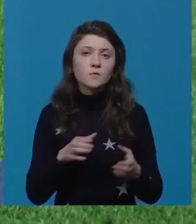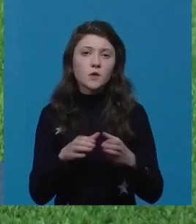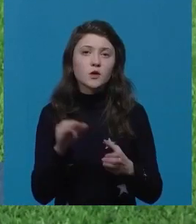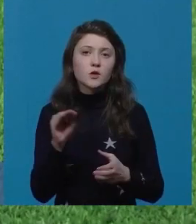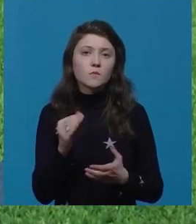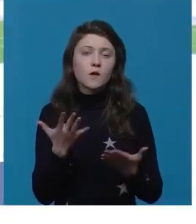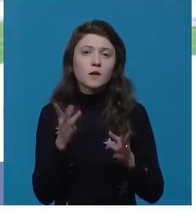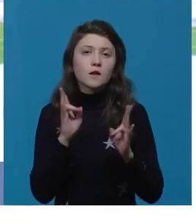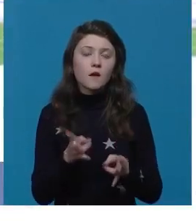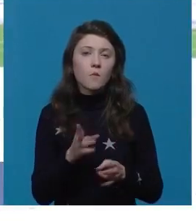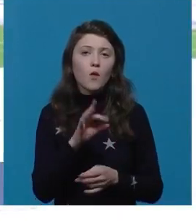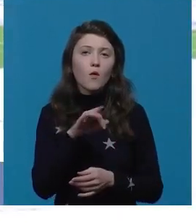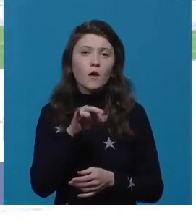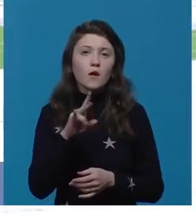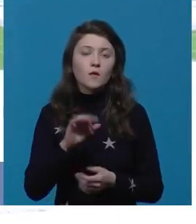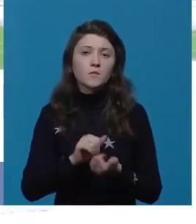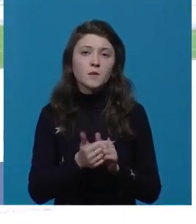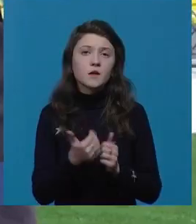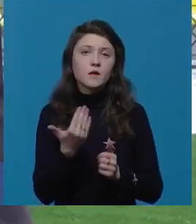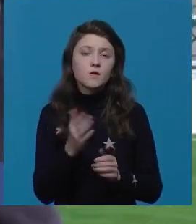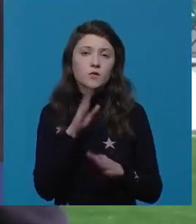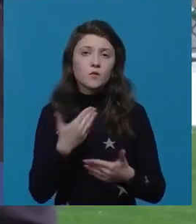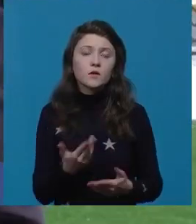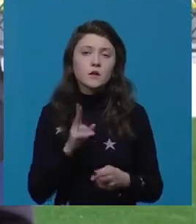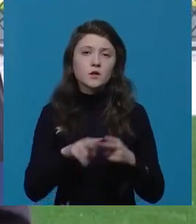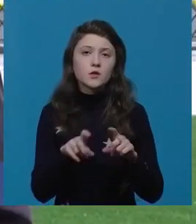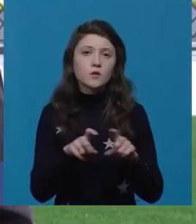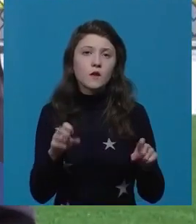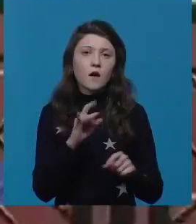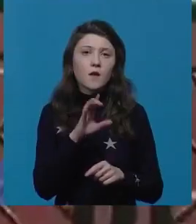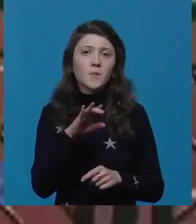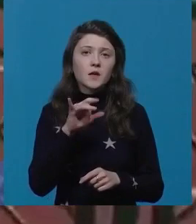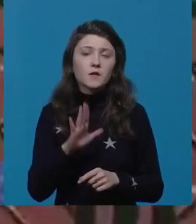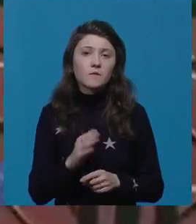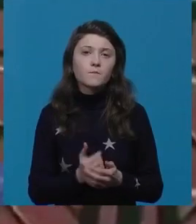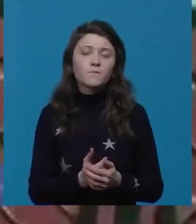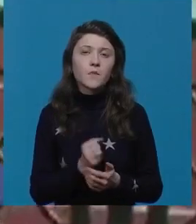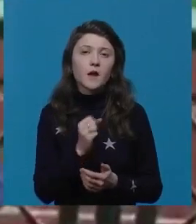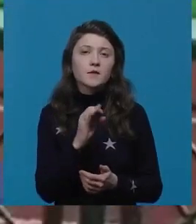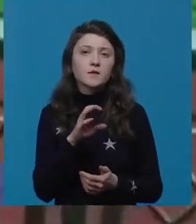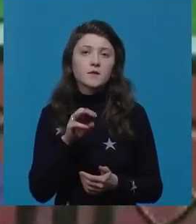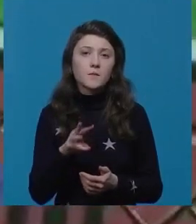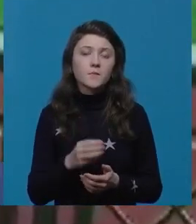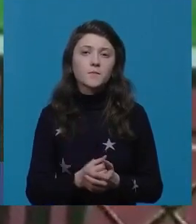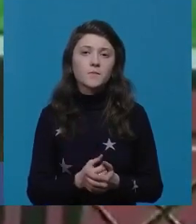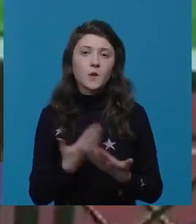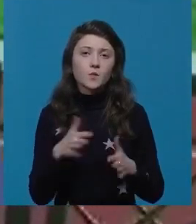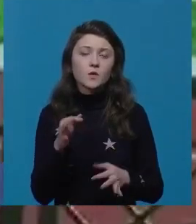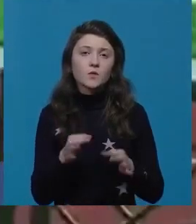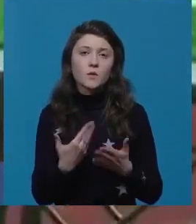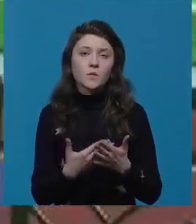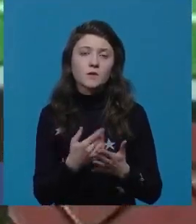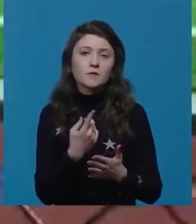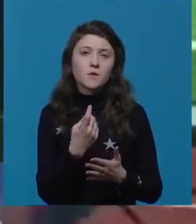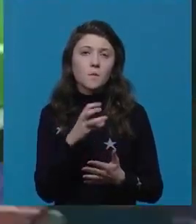травма колін змінила її долю. Марія закінчила школу арбітрів. В якості асистента арбітра вже судила близько 100 матчів